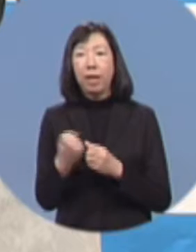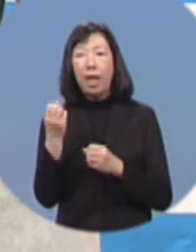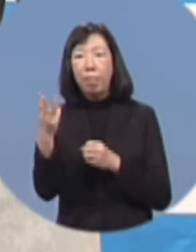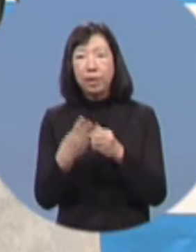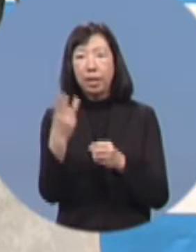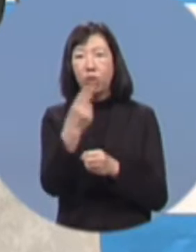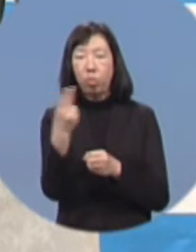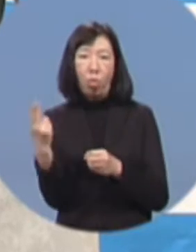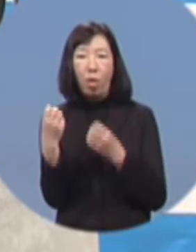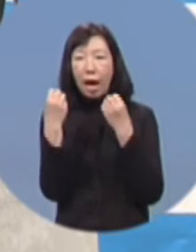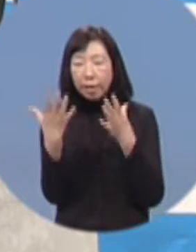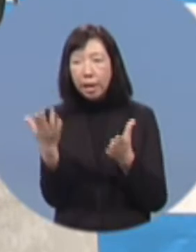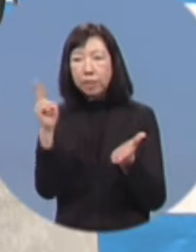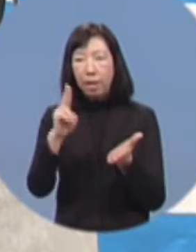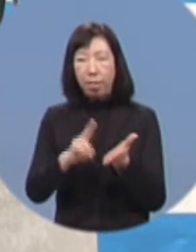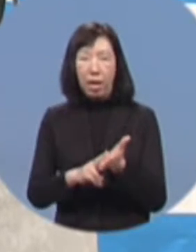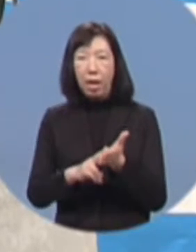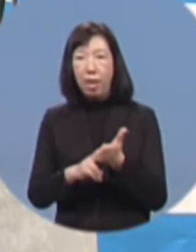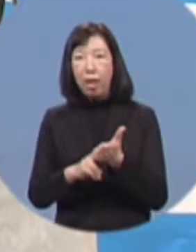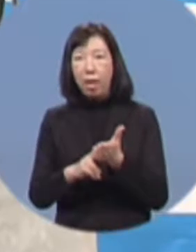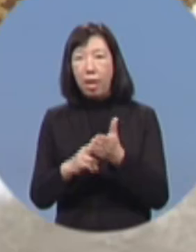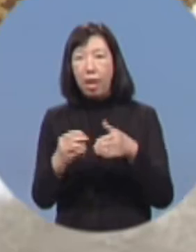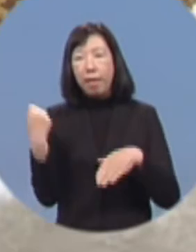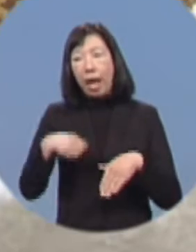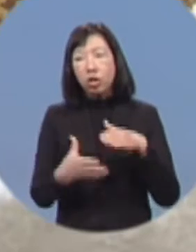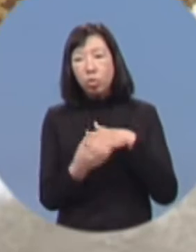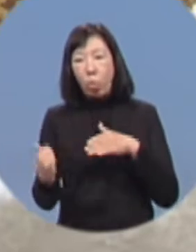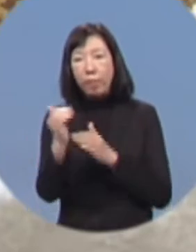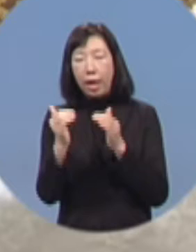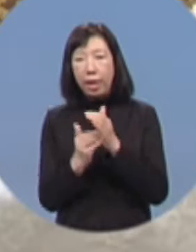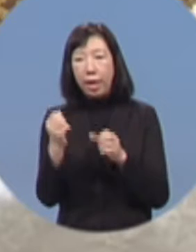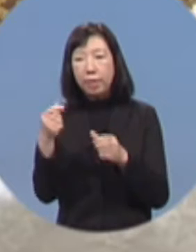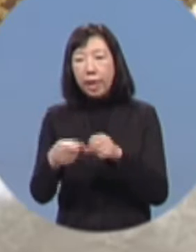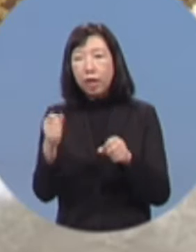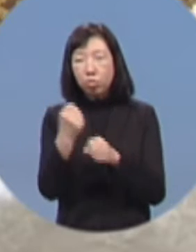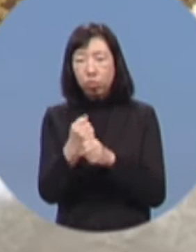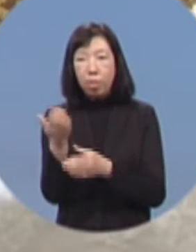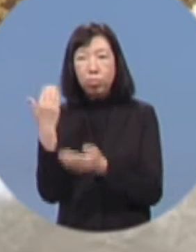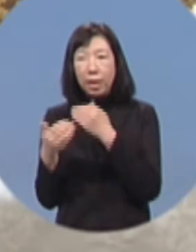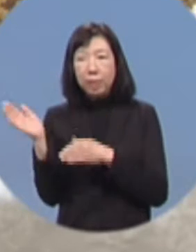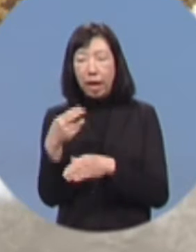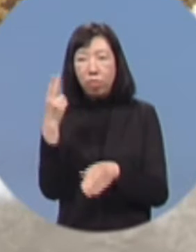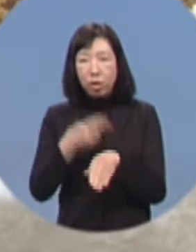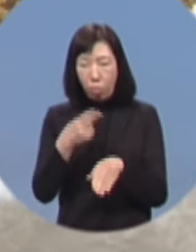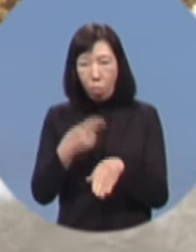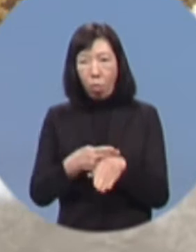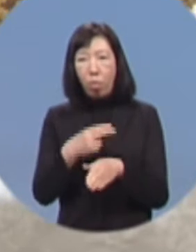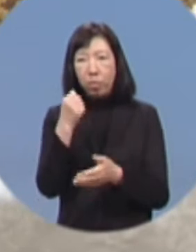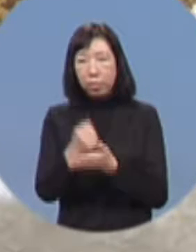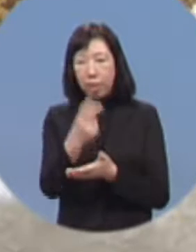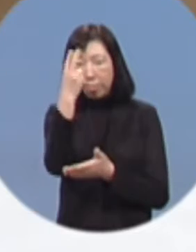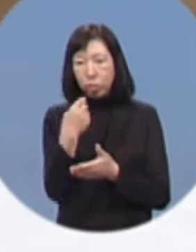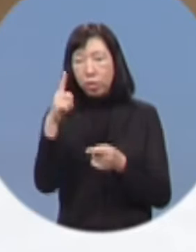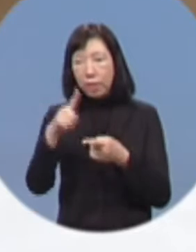和3年度新たに指定されたのは南総竹細工で、昔からの技術技法を生かし美術的